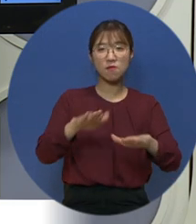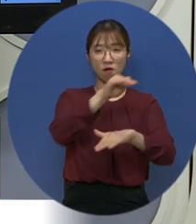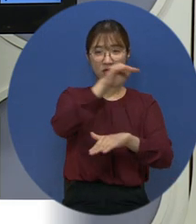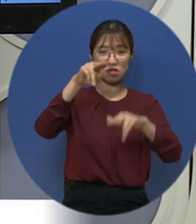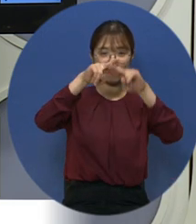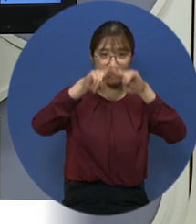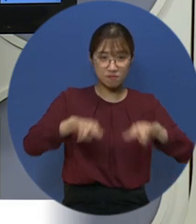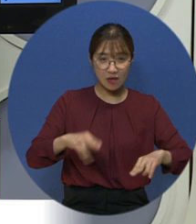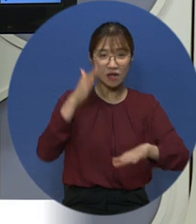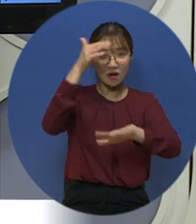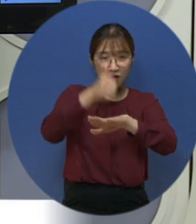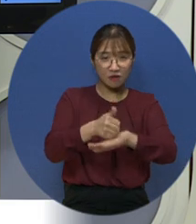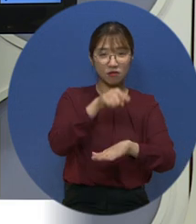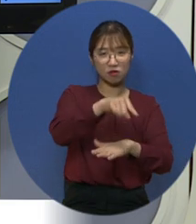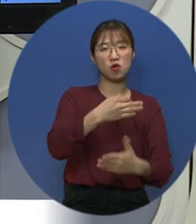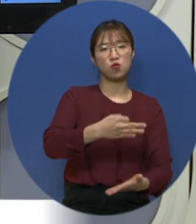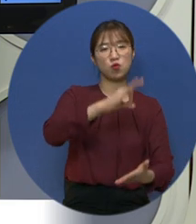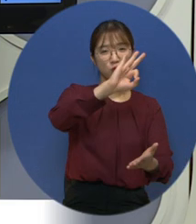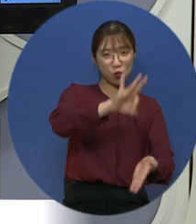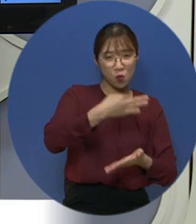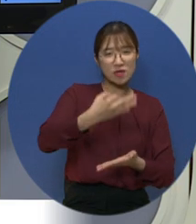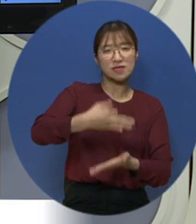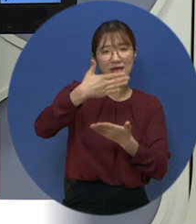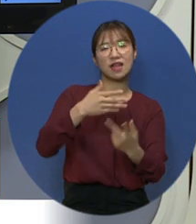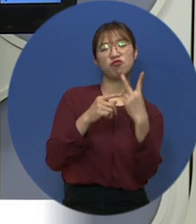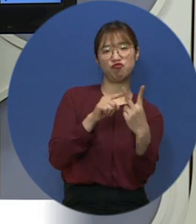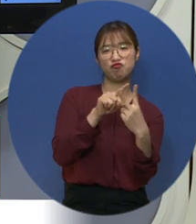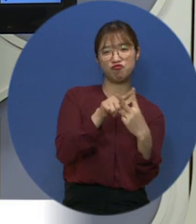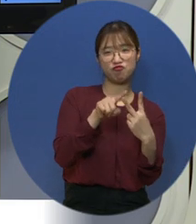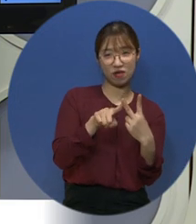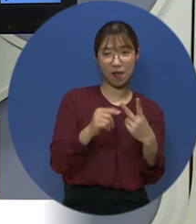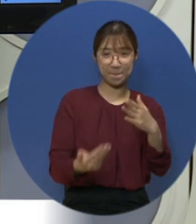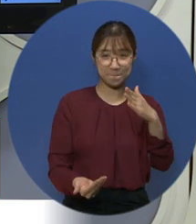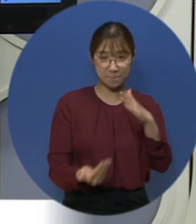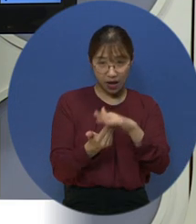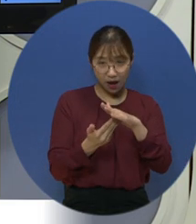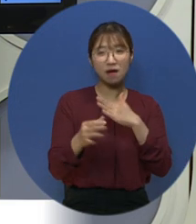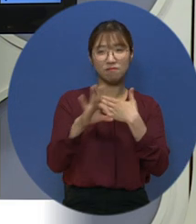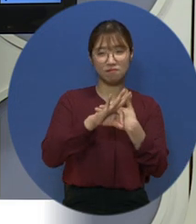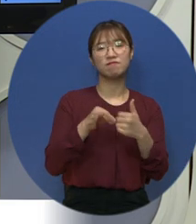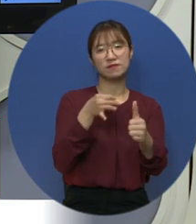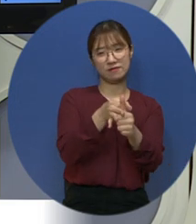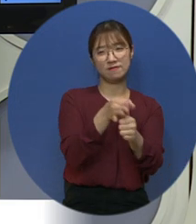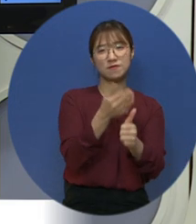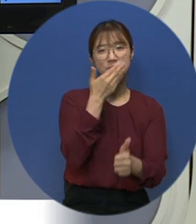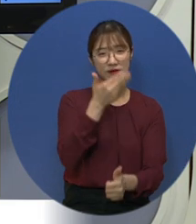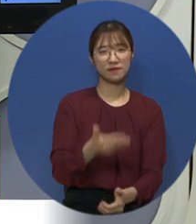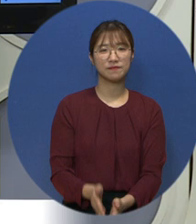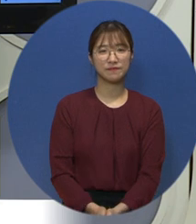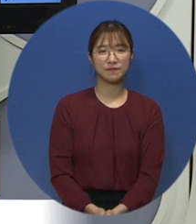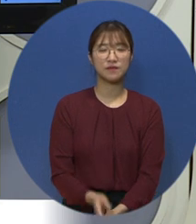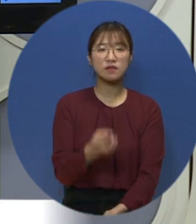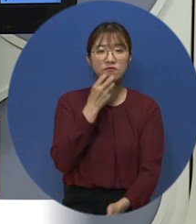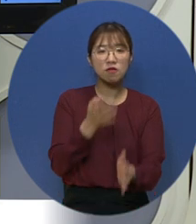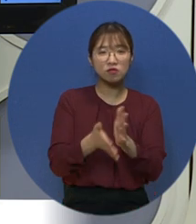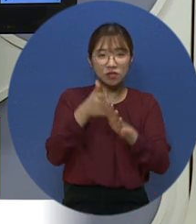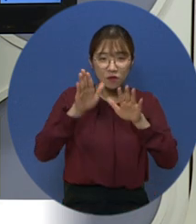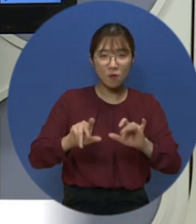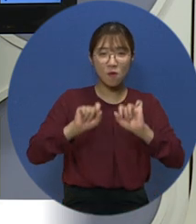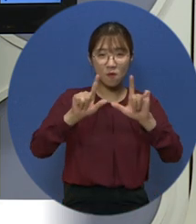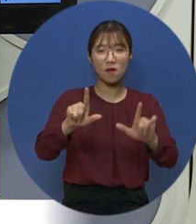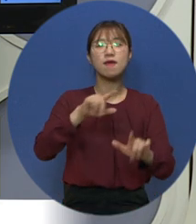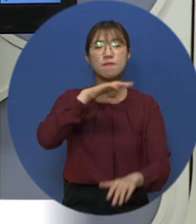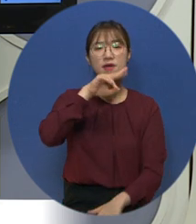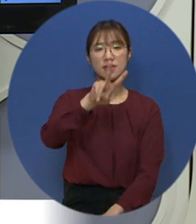대상자 의 소득과 재산 등 2개의 기준만 충족하면 지원 받게 됩니다 서울 씨는 올해 만 75세